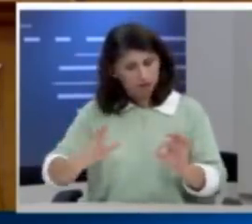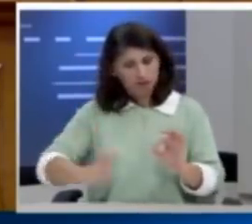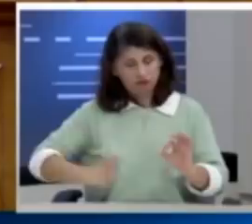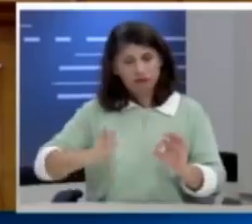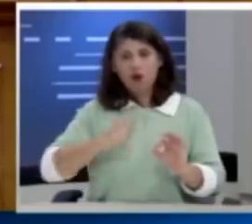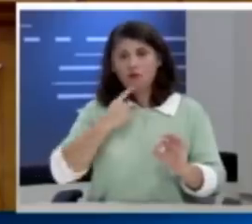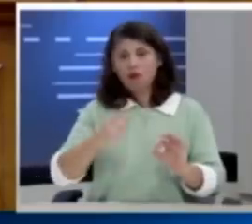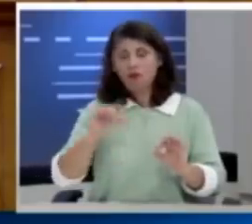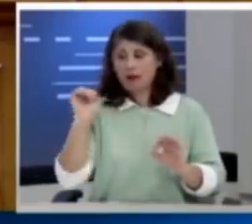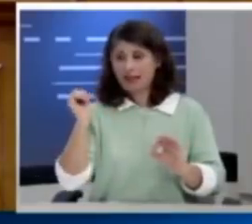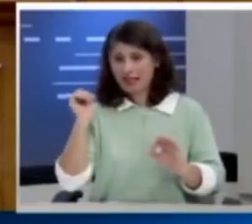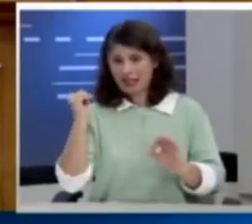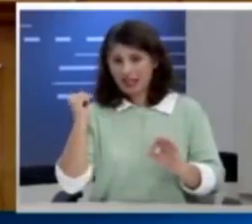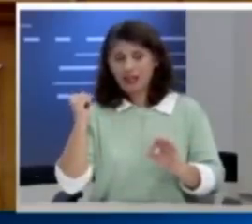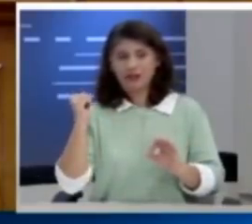όπως δήλωσε μέχρι χτες